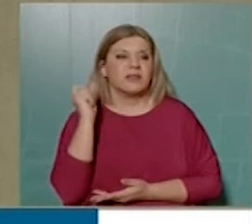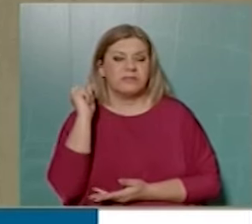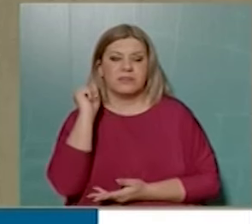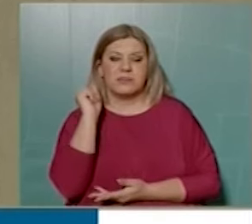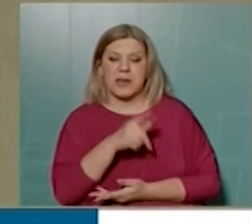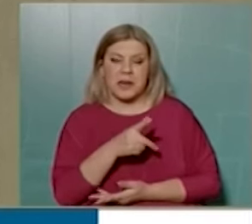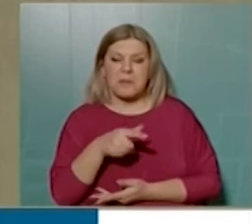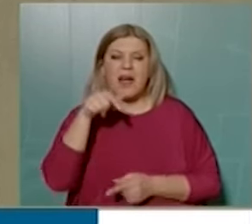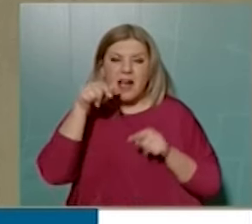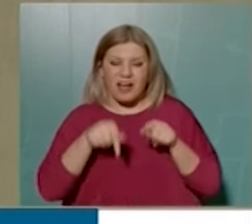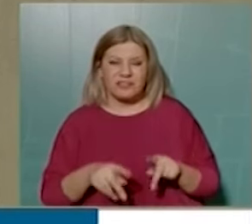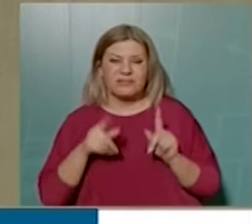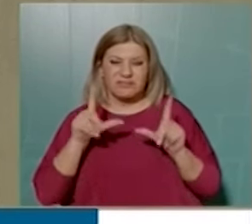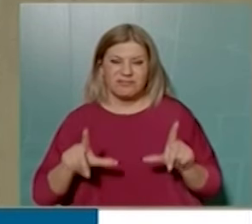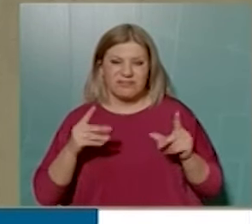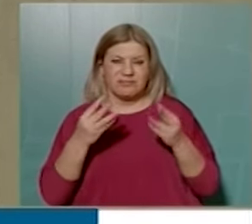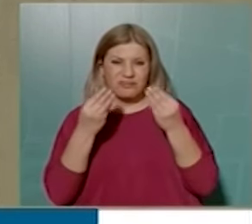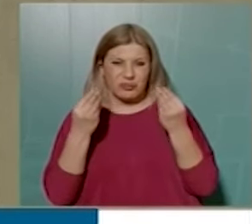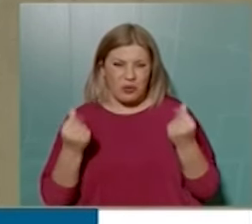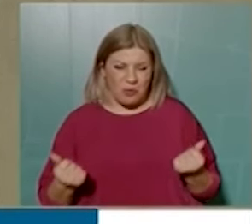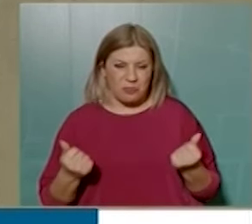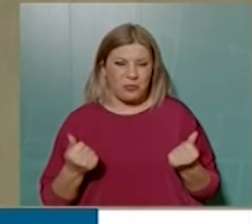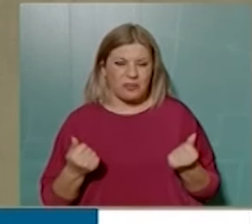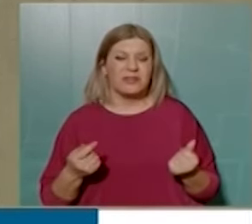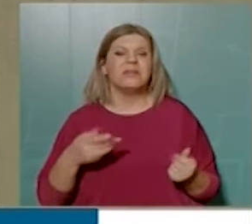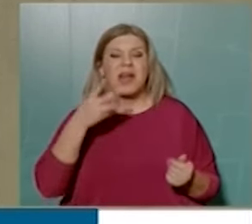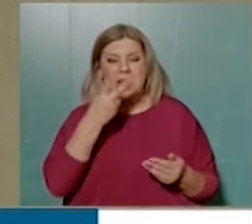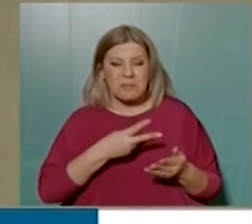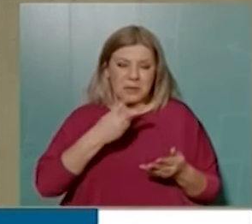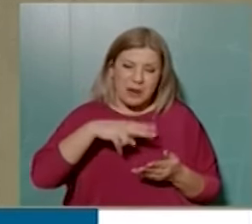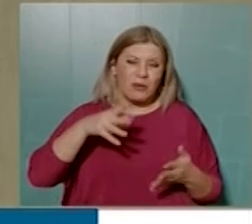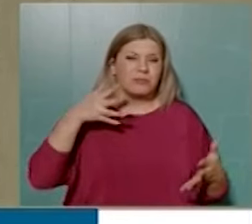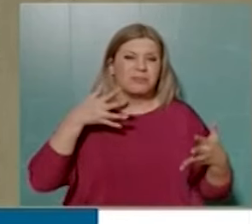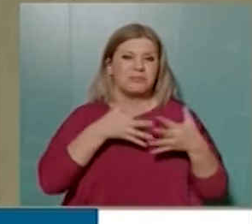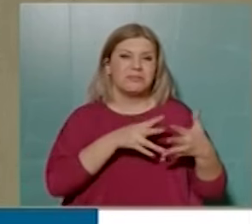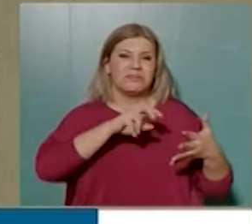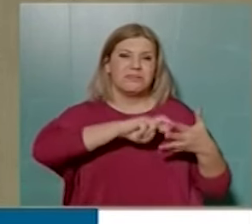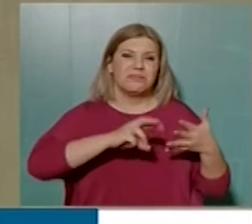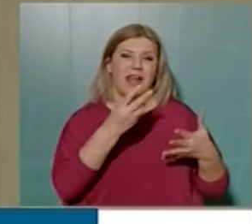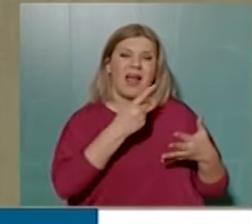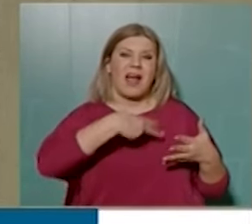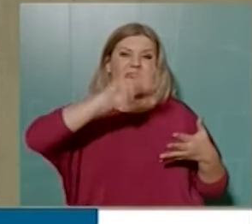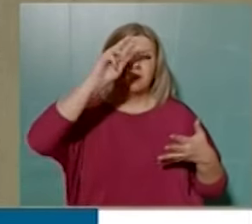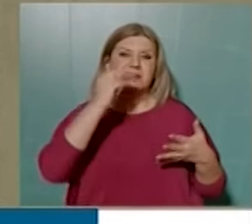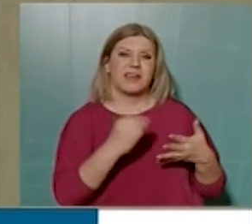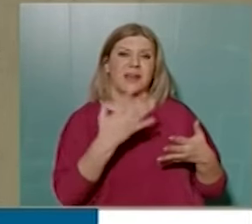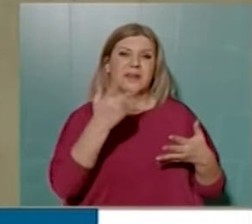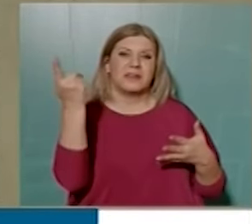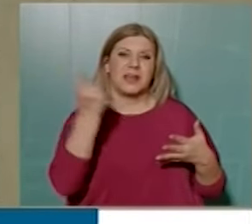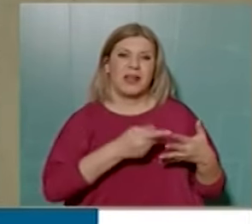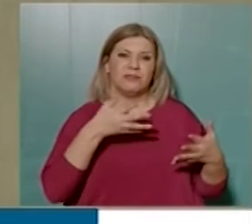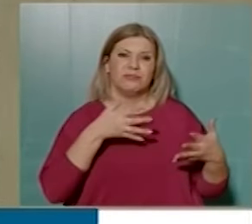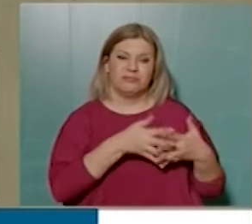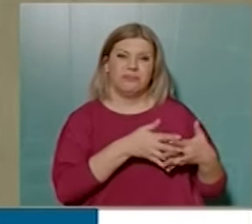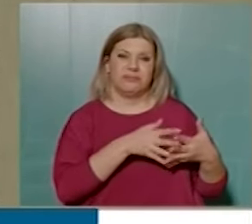έρχεστε σε αυτήν ειδικά τη δυσμενή συγκυρία και χαρατσώνει επιπλέον το λαό της θεσσαλονίκης με την αύξηση των ανταποδοτικών τελών που